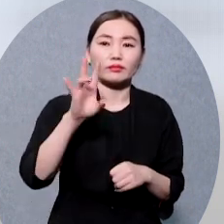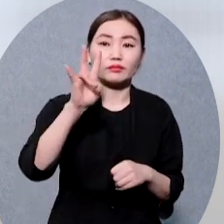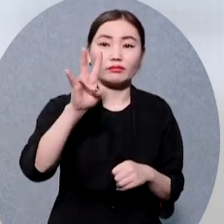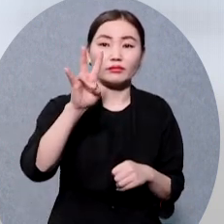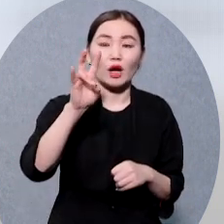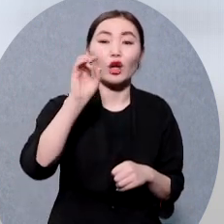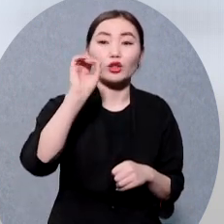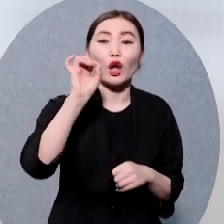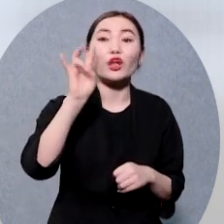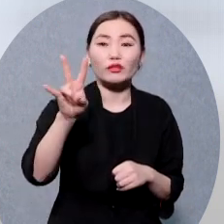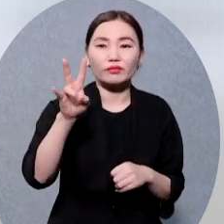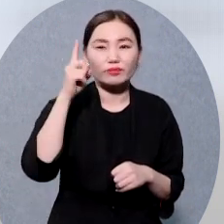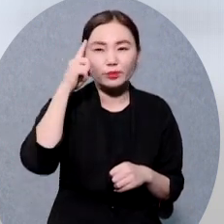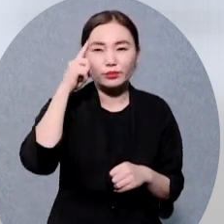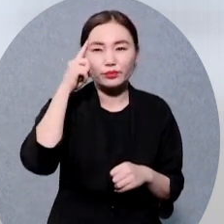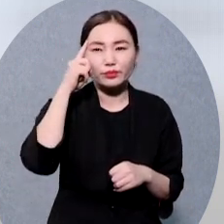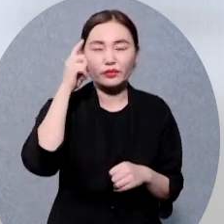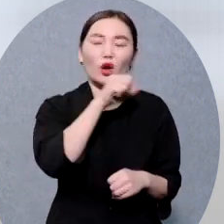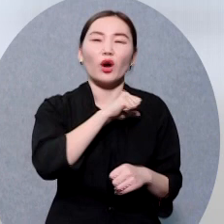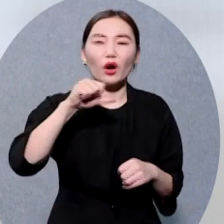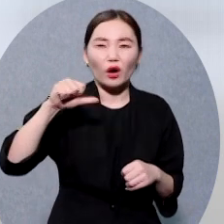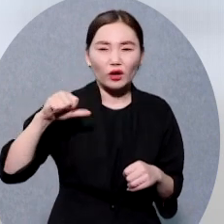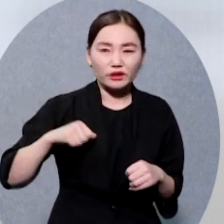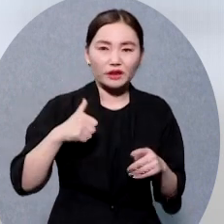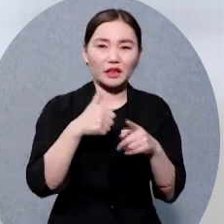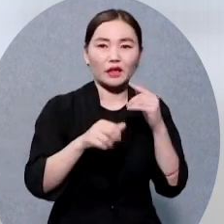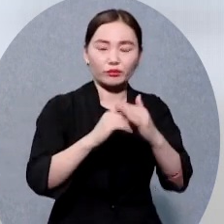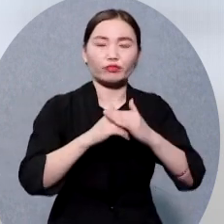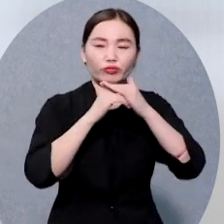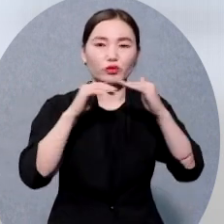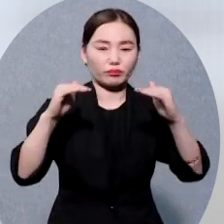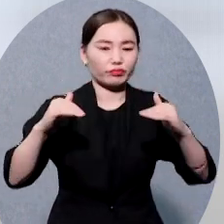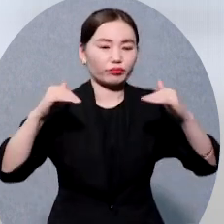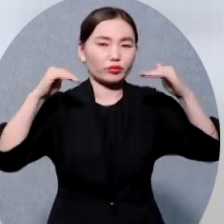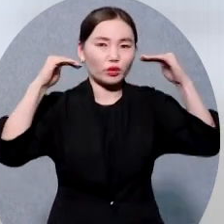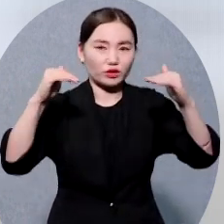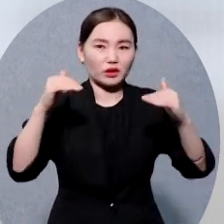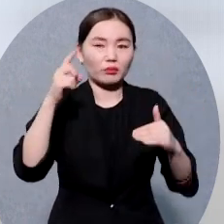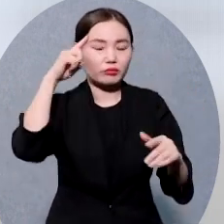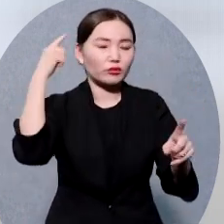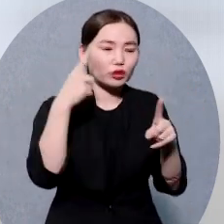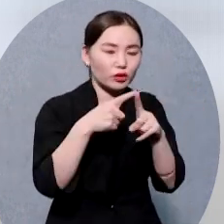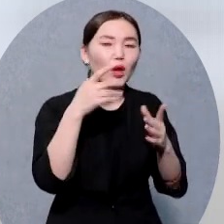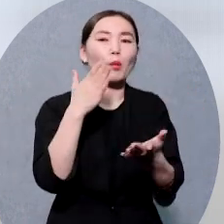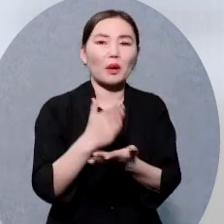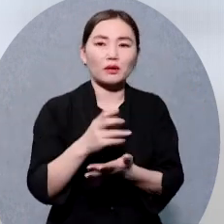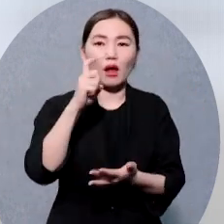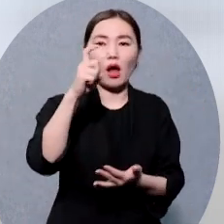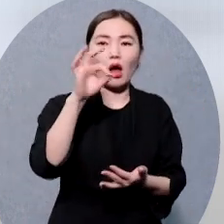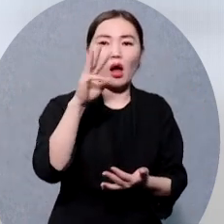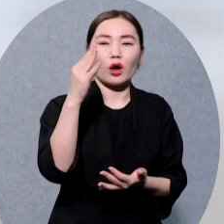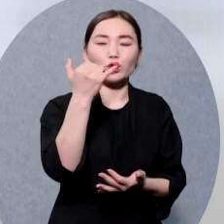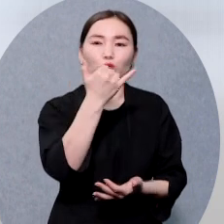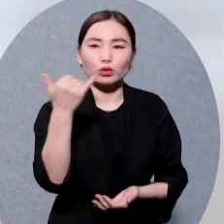гэдэг дээр ерөнхийдөө бол экстэдс ноёдууд бол эдийн засгийн хувьд одоо бичих 2 дугаард одоо өөрийн одоо нэр хүндийг өсгөх ийм